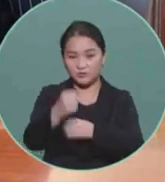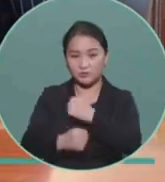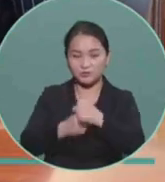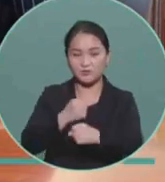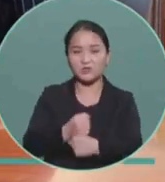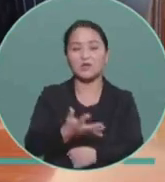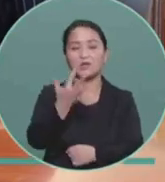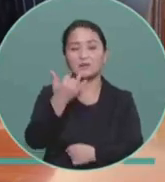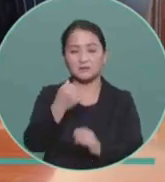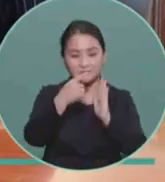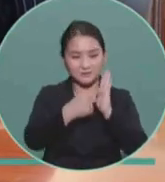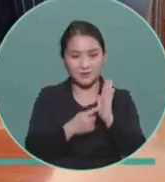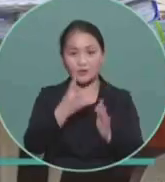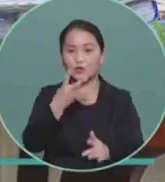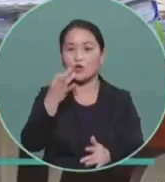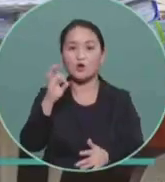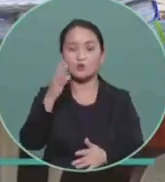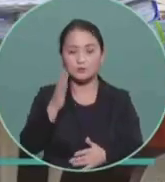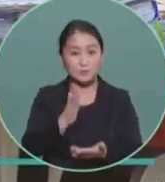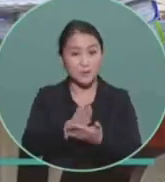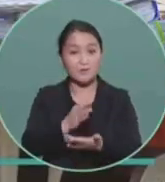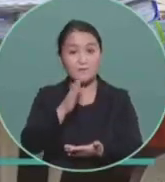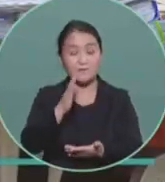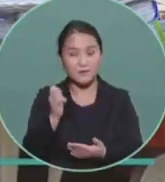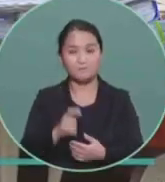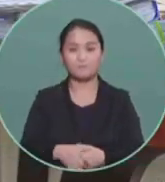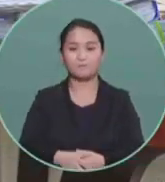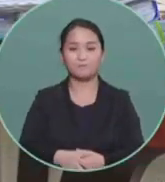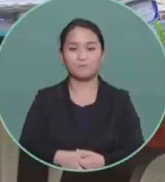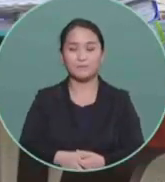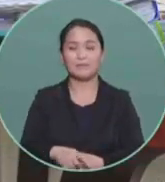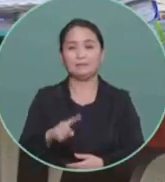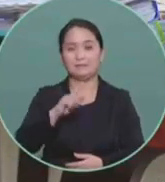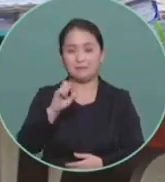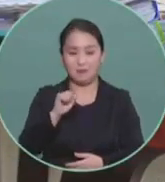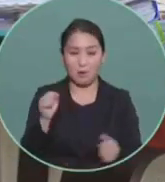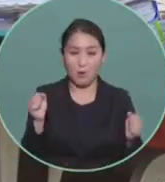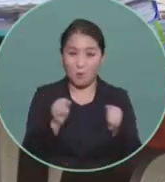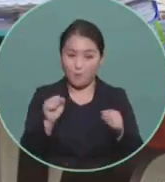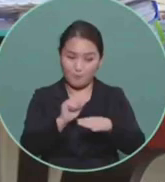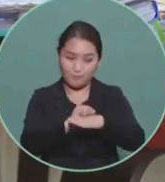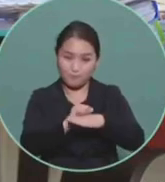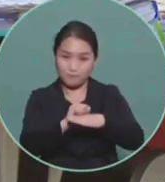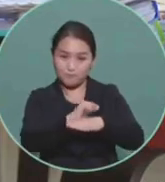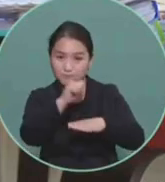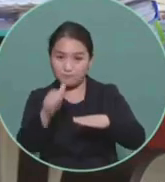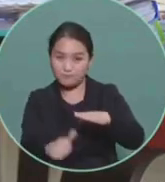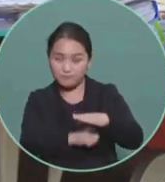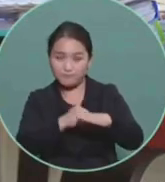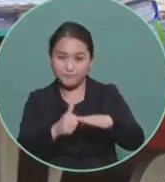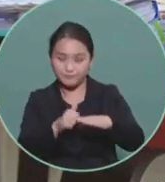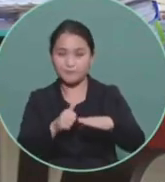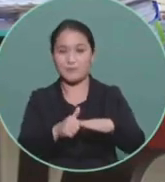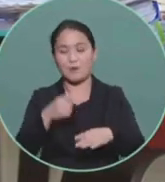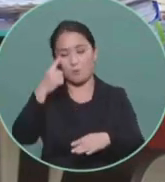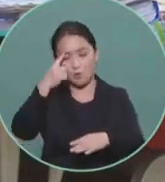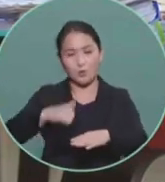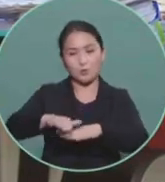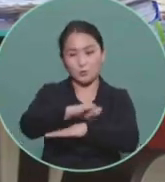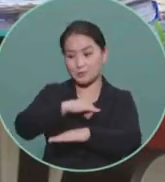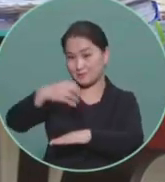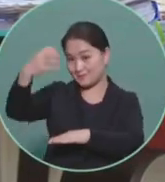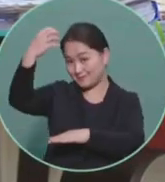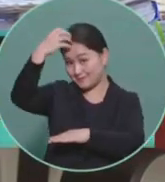хэдэн сарын нөөц вэ? Хоёлын талаар ярих хэл. За үйлчлэлтийн бэлтгэл байдлыг хангахаар Монгол Улсын